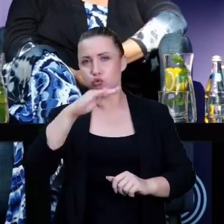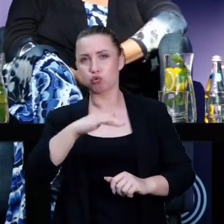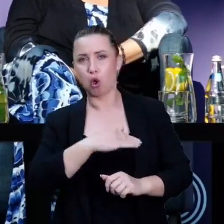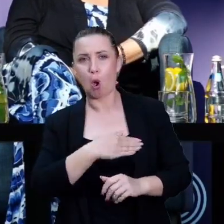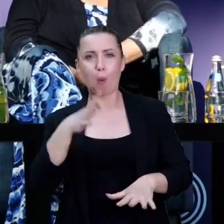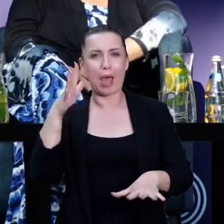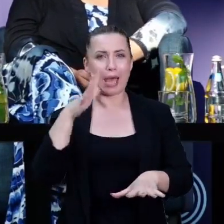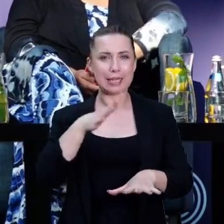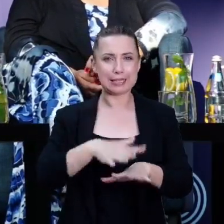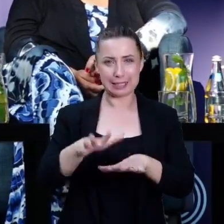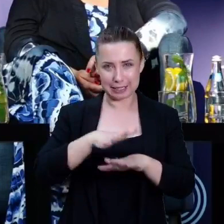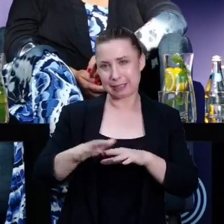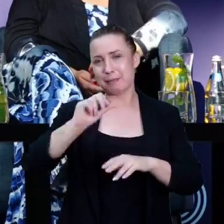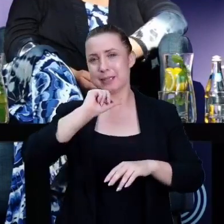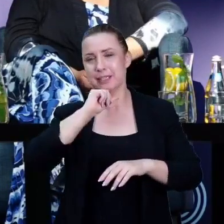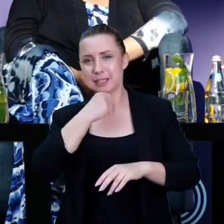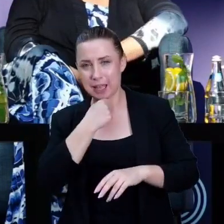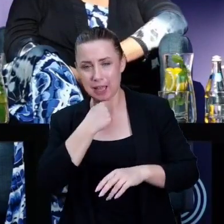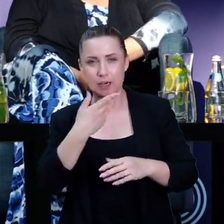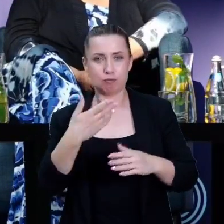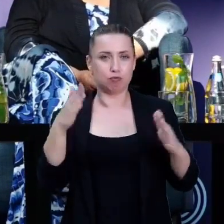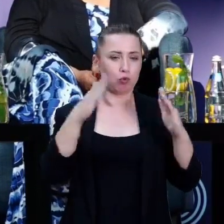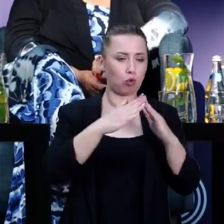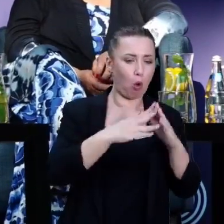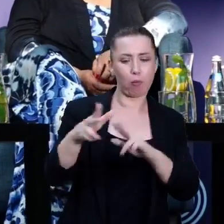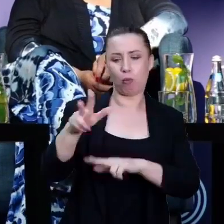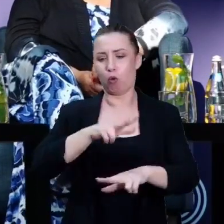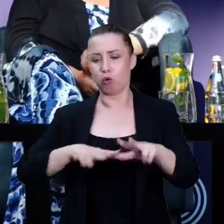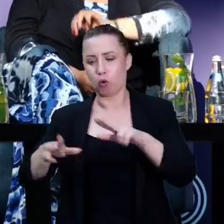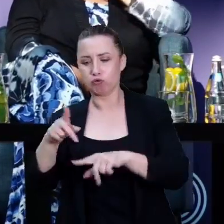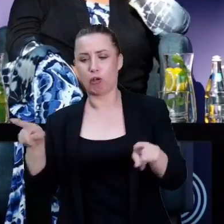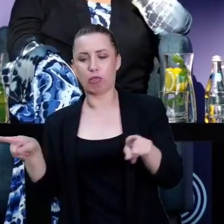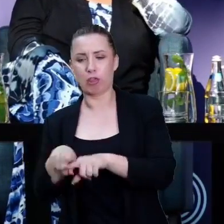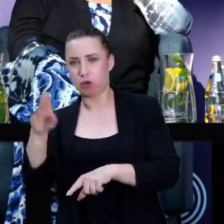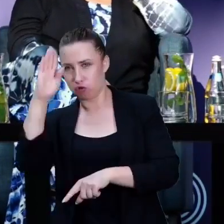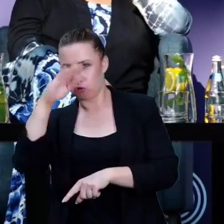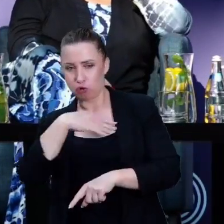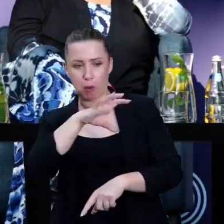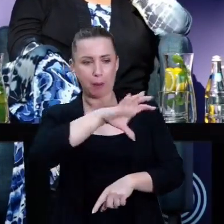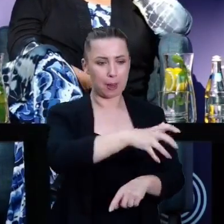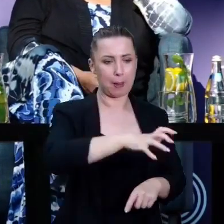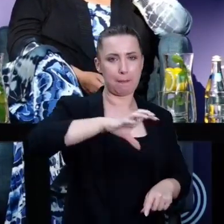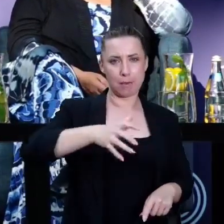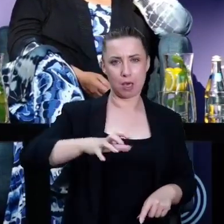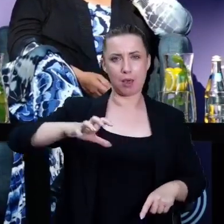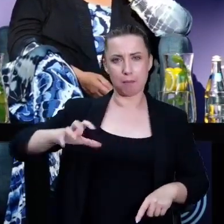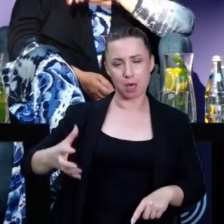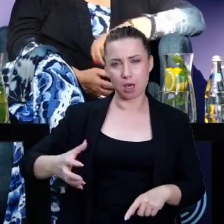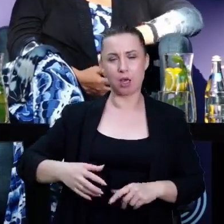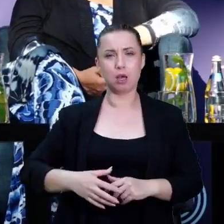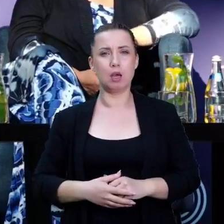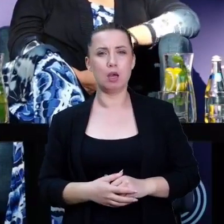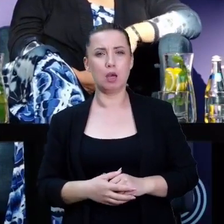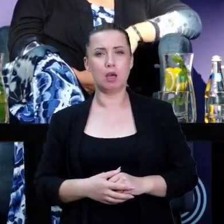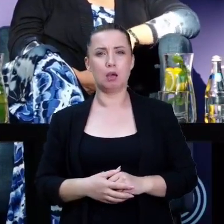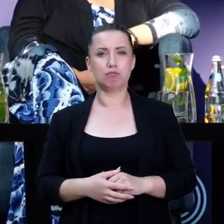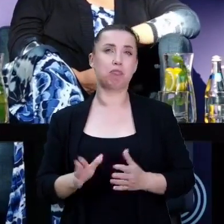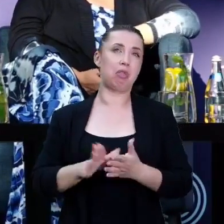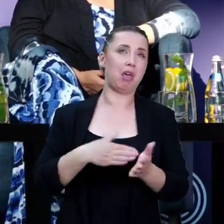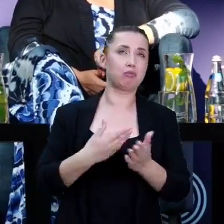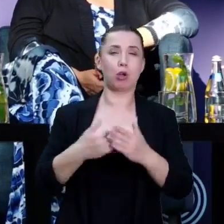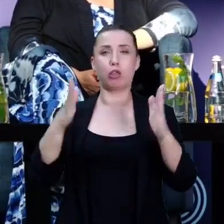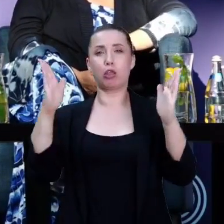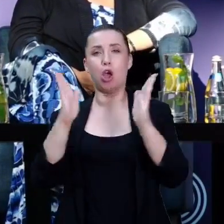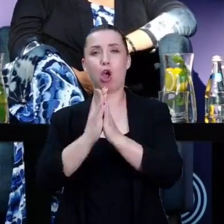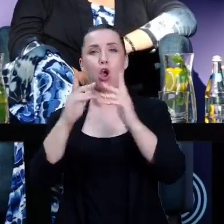prawda, czyli zarówno dom, rodziny, jak i szkoły, jak i takie instytucje jak